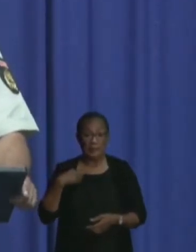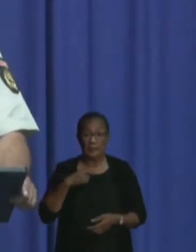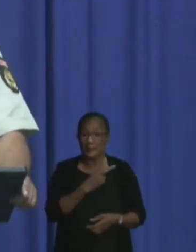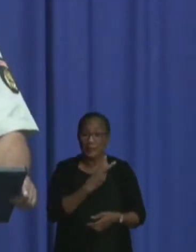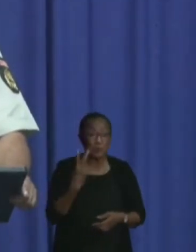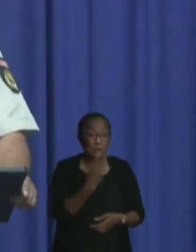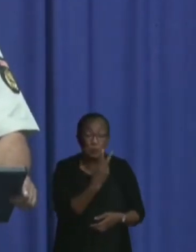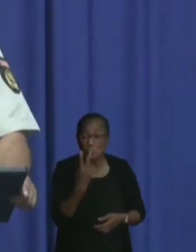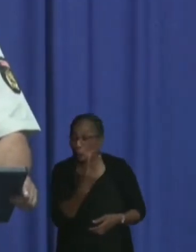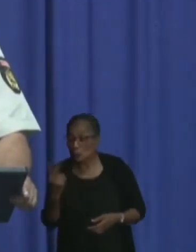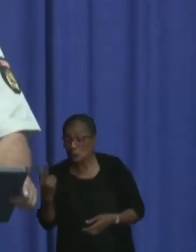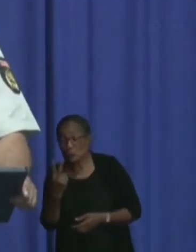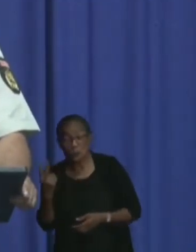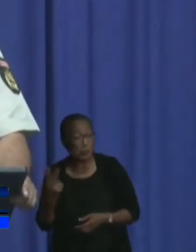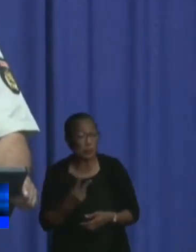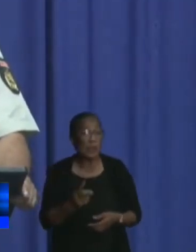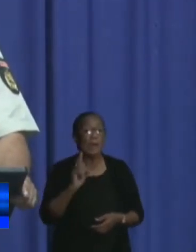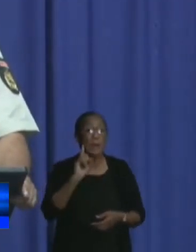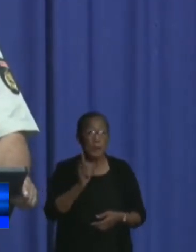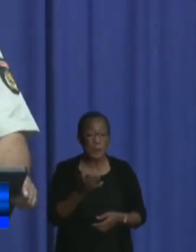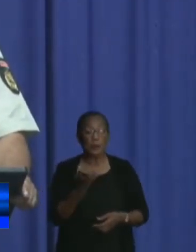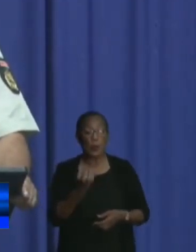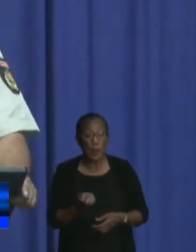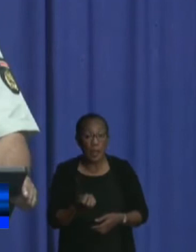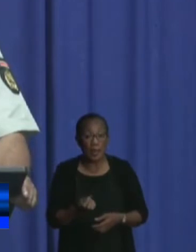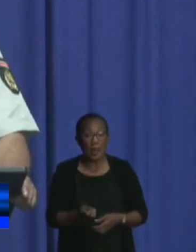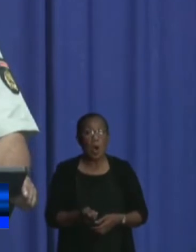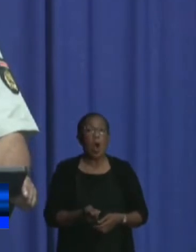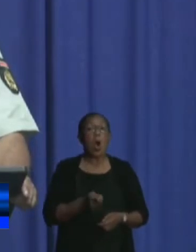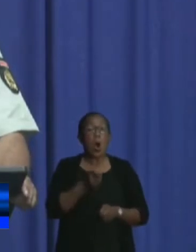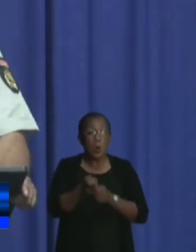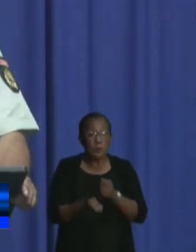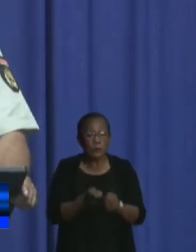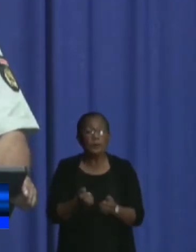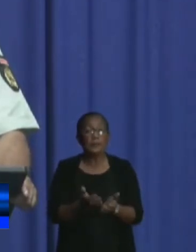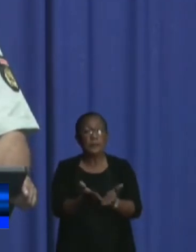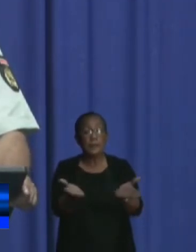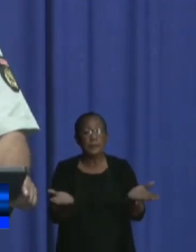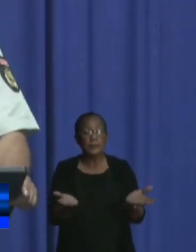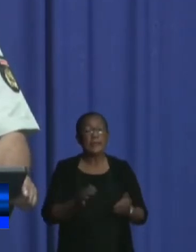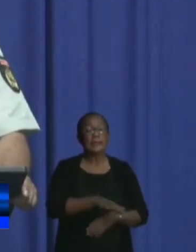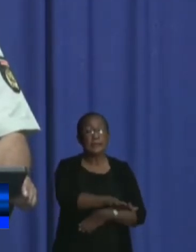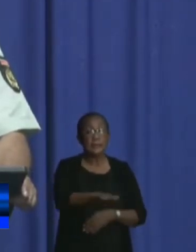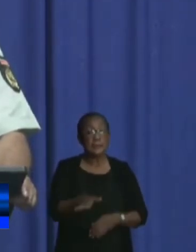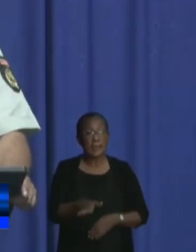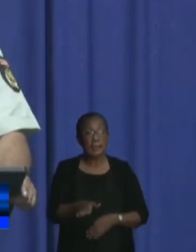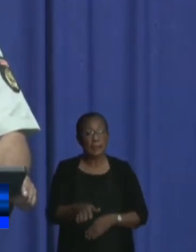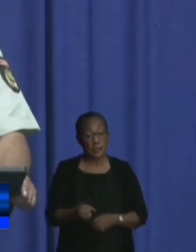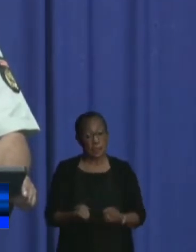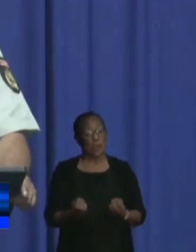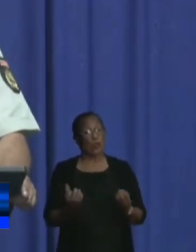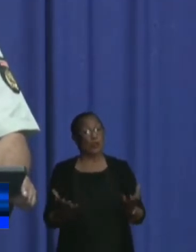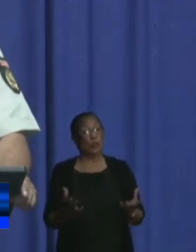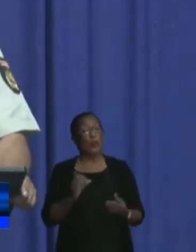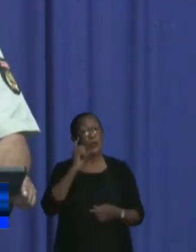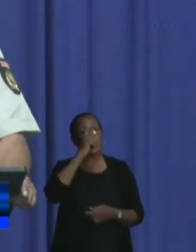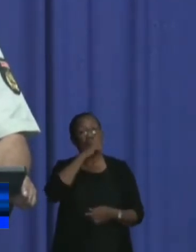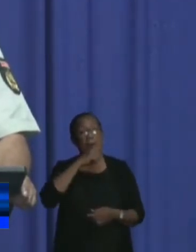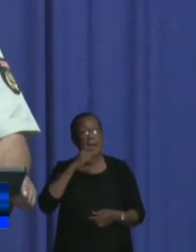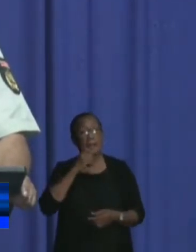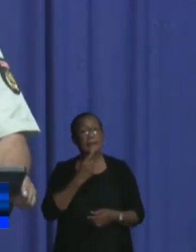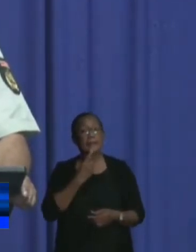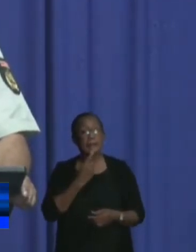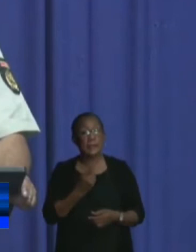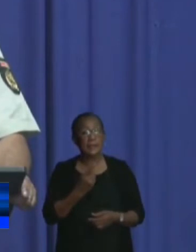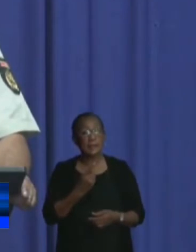doen maar we gaan wel opvoeding bezig zijn in het veld natuurlijk als er